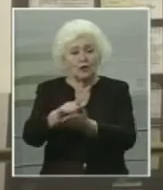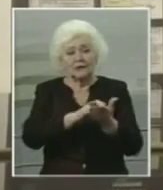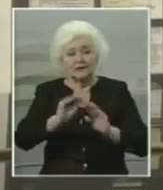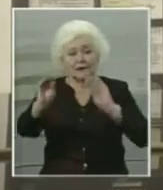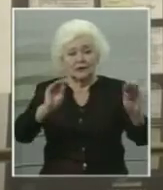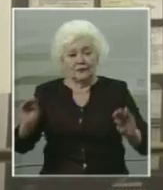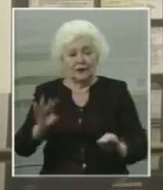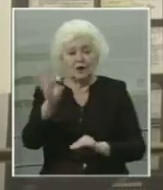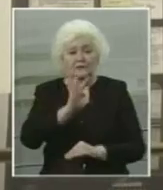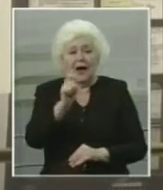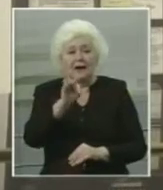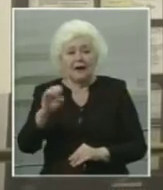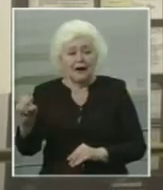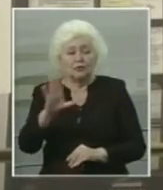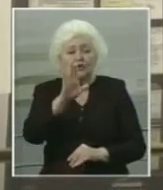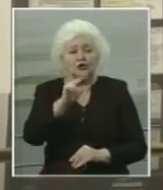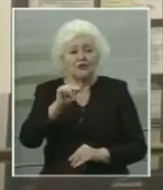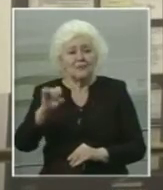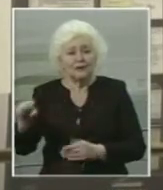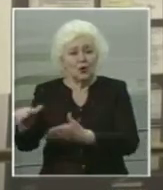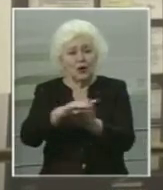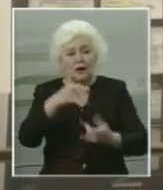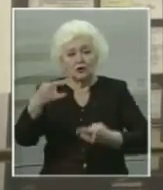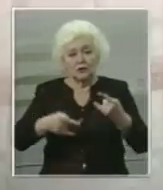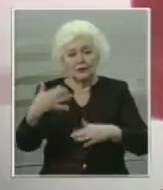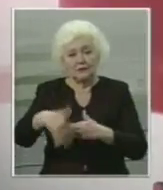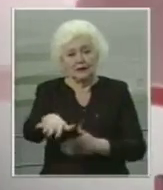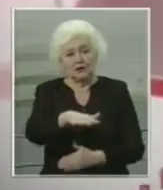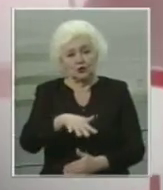виставки. Оксана Хлібус, Володимир Чепіного, Суспільне, Херсон.